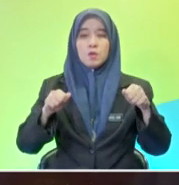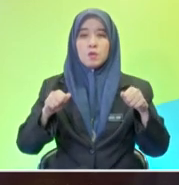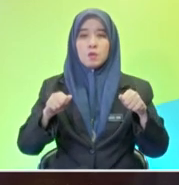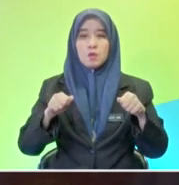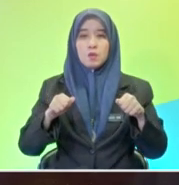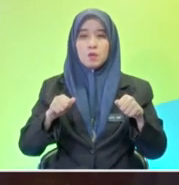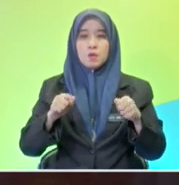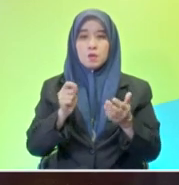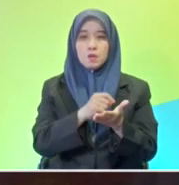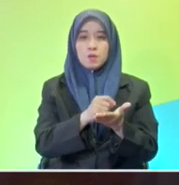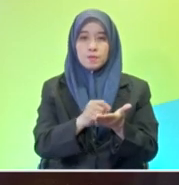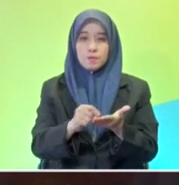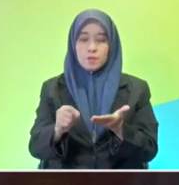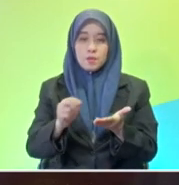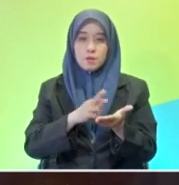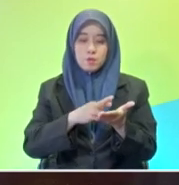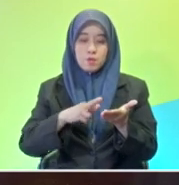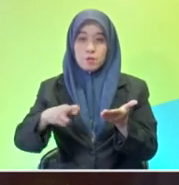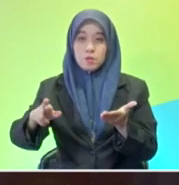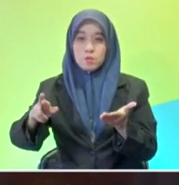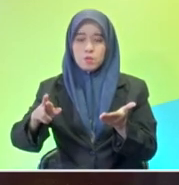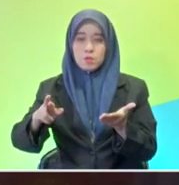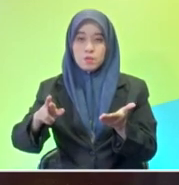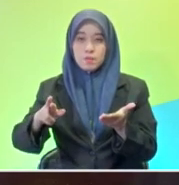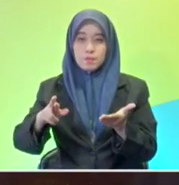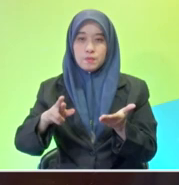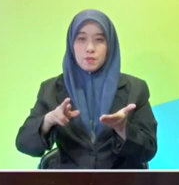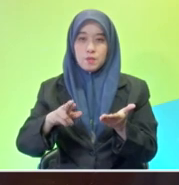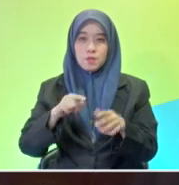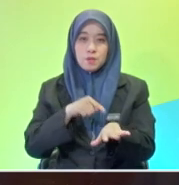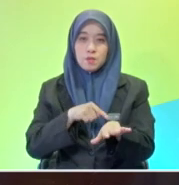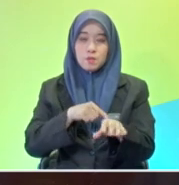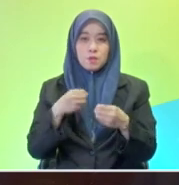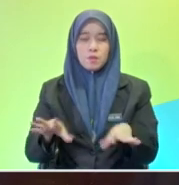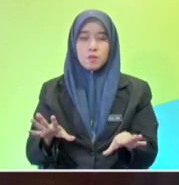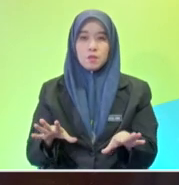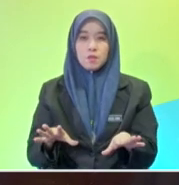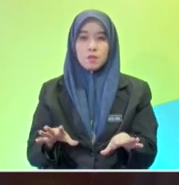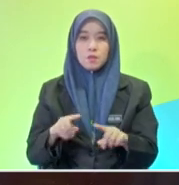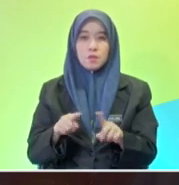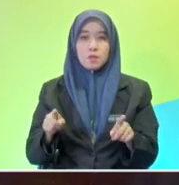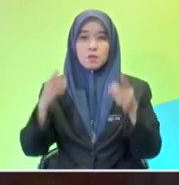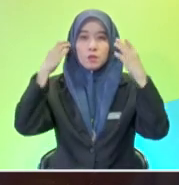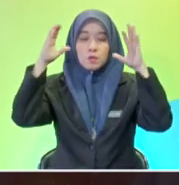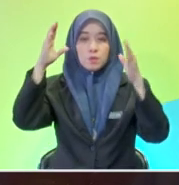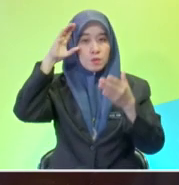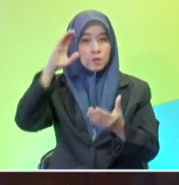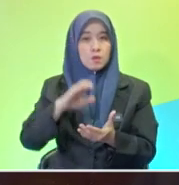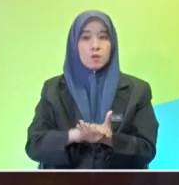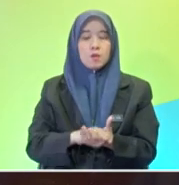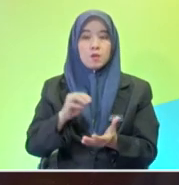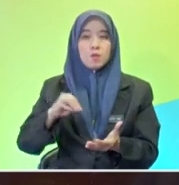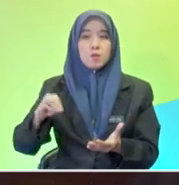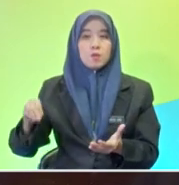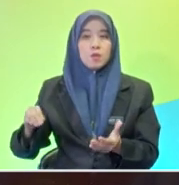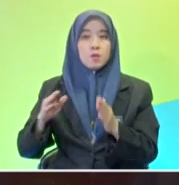Cikgu Oh dah nak habis dah ke c seronok ni Masa dah nak habis dah ni tapi Cikgu percaya mu kat rumah dia dah mesti dia